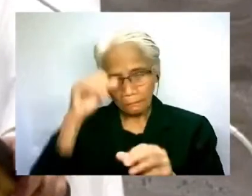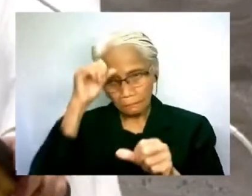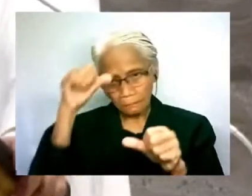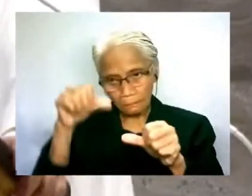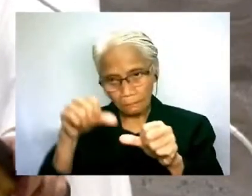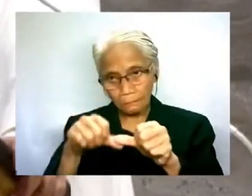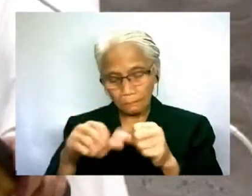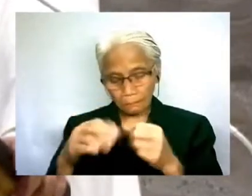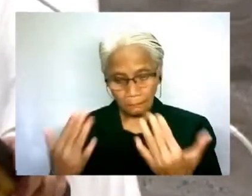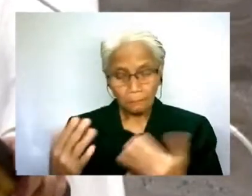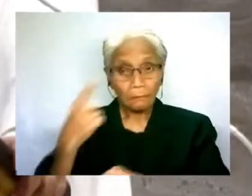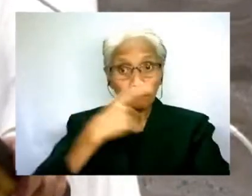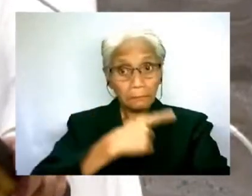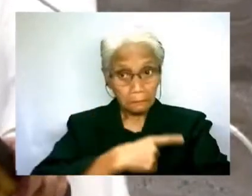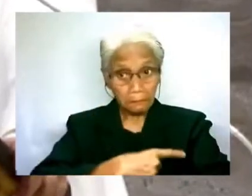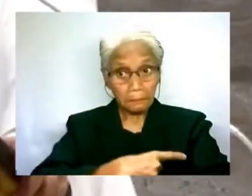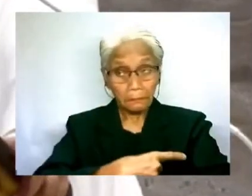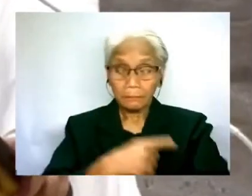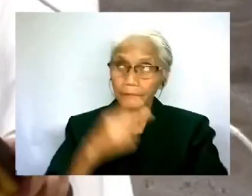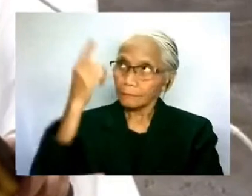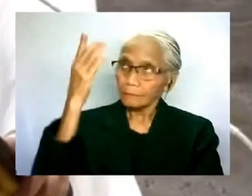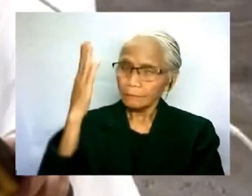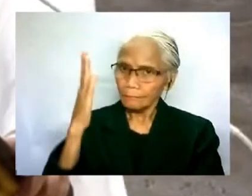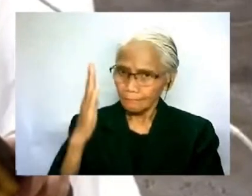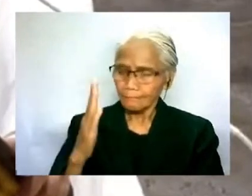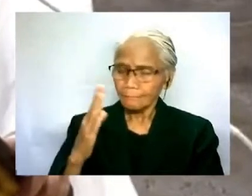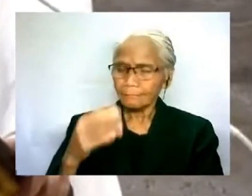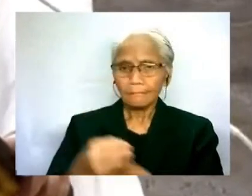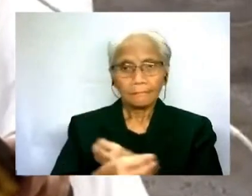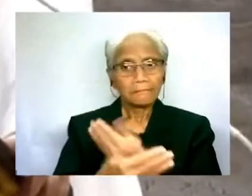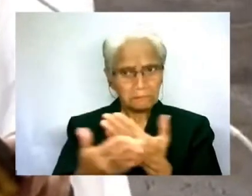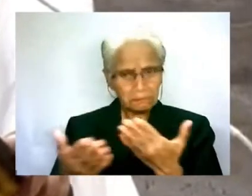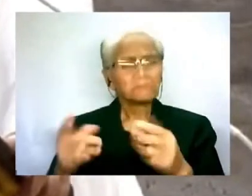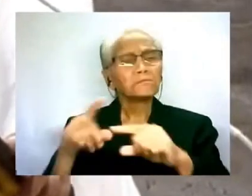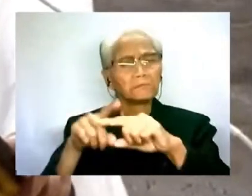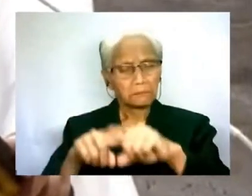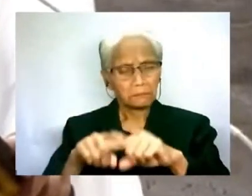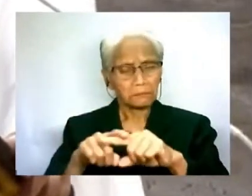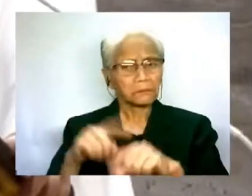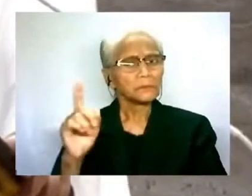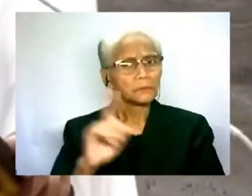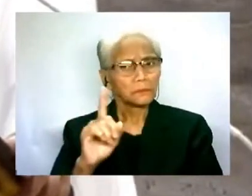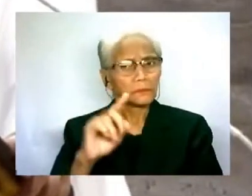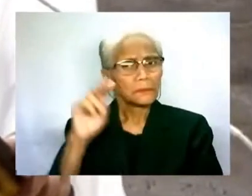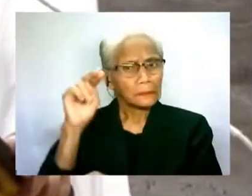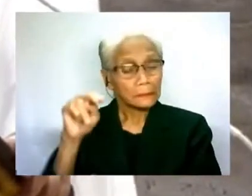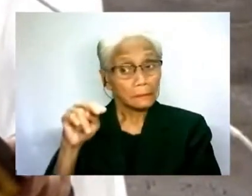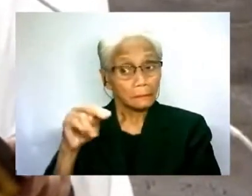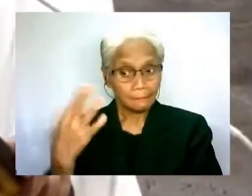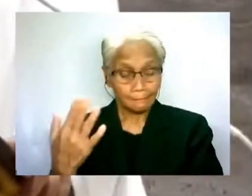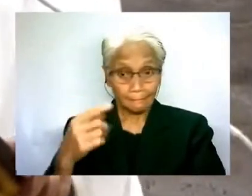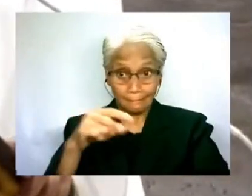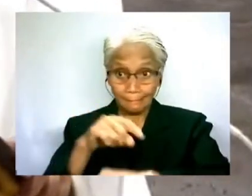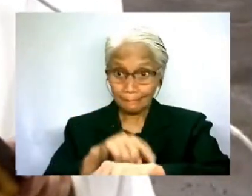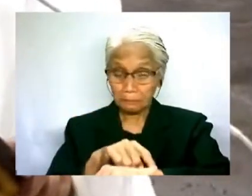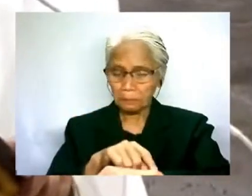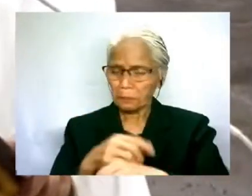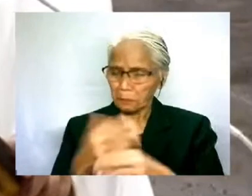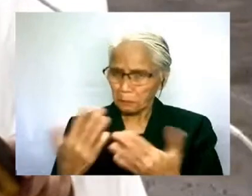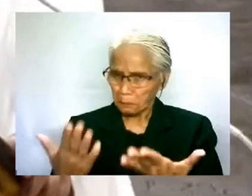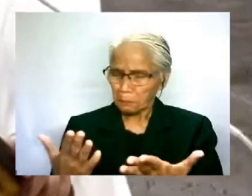God gives according to what we need at the moment. Let us